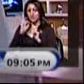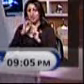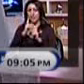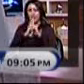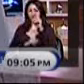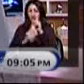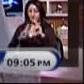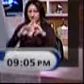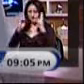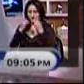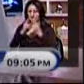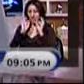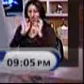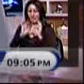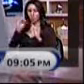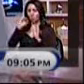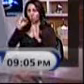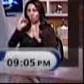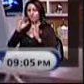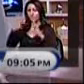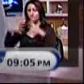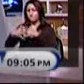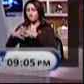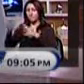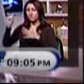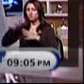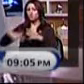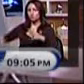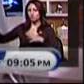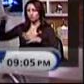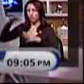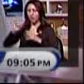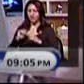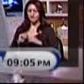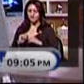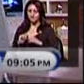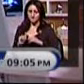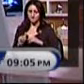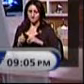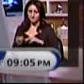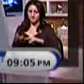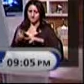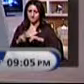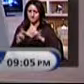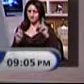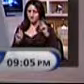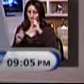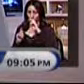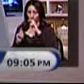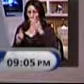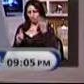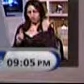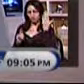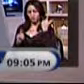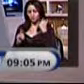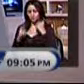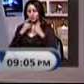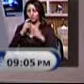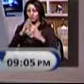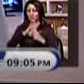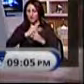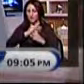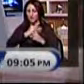لان السيد عبد المجيد محمود كان له مؤامات سياسية كثيرة جدا بلا حصر مع نظام مبارك. قلت هذا الكلام معي في فترة حكم المجلس العسكري.